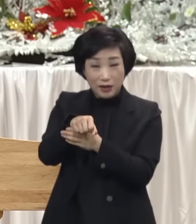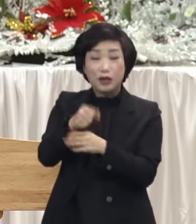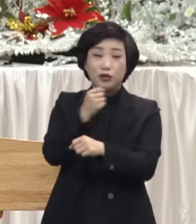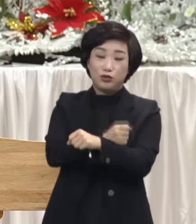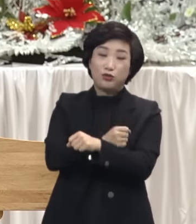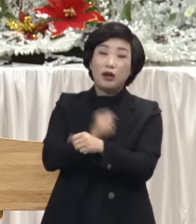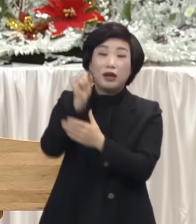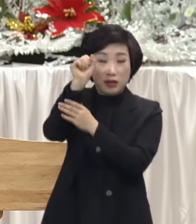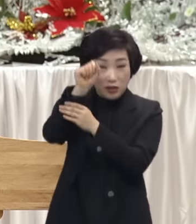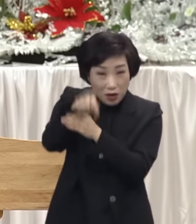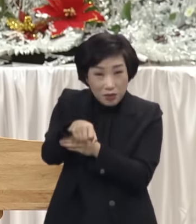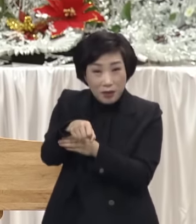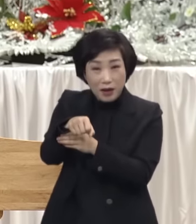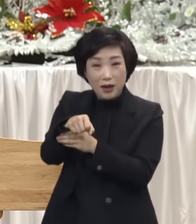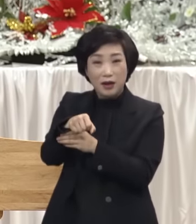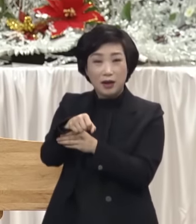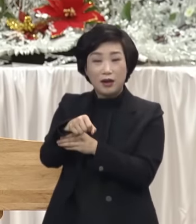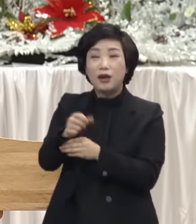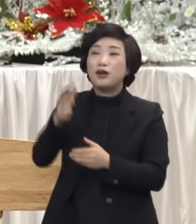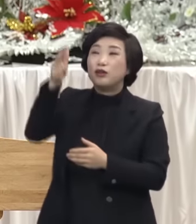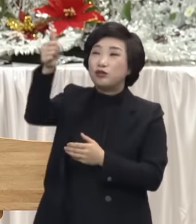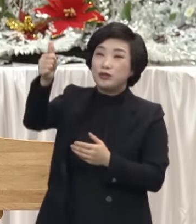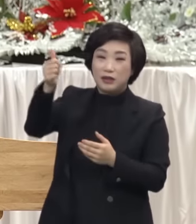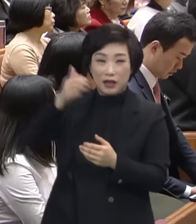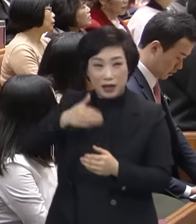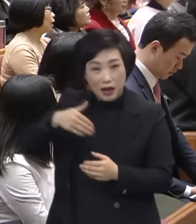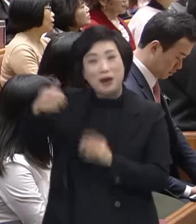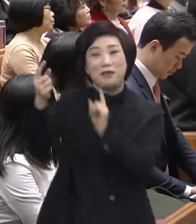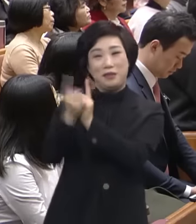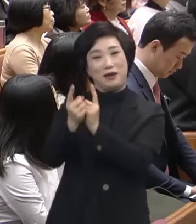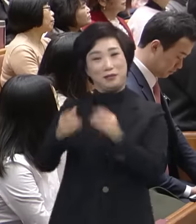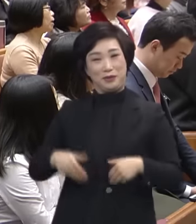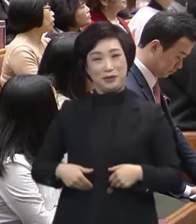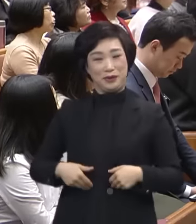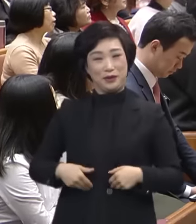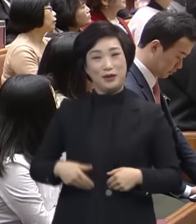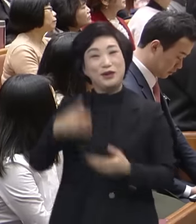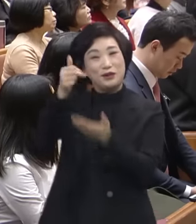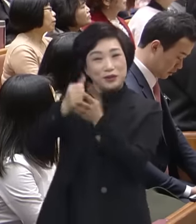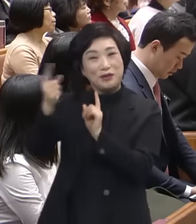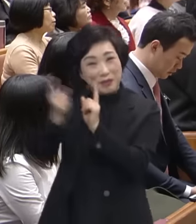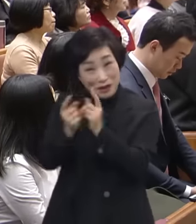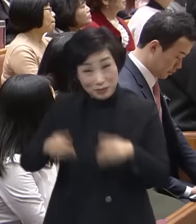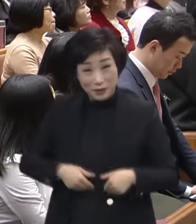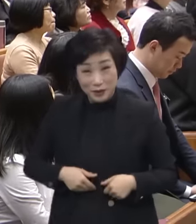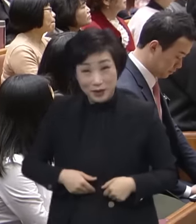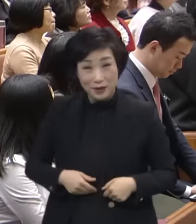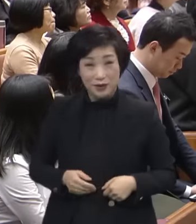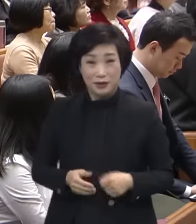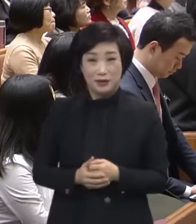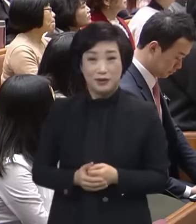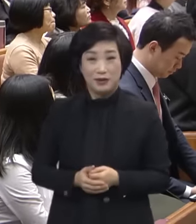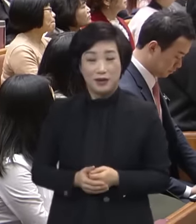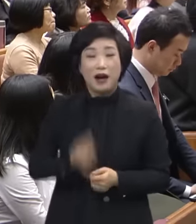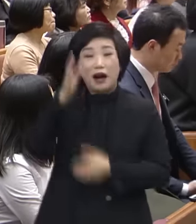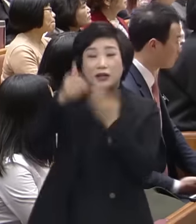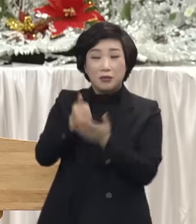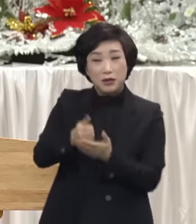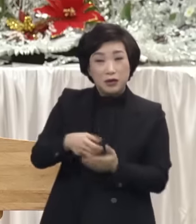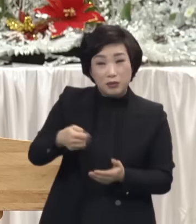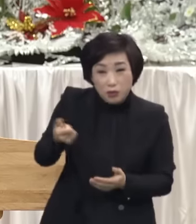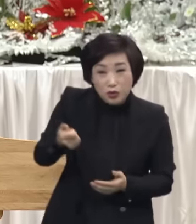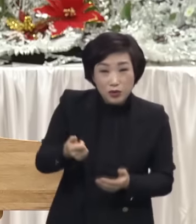수고의 작품을 가지고 주님께 가는 겁니다. 주님께 가는 겁니다. 하나님을